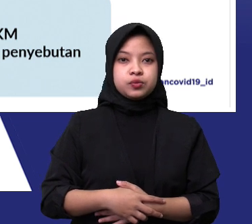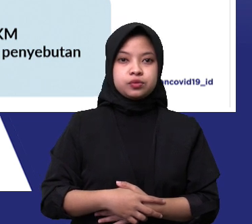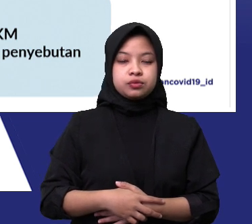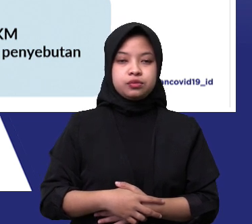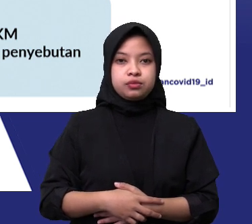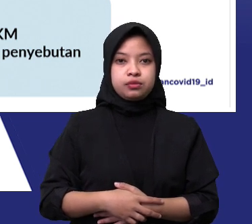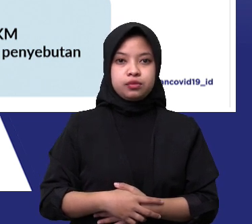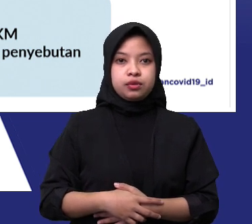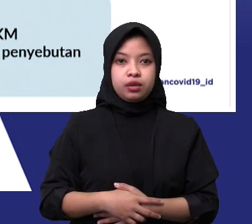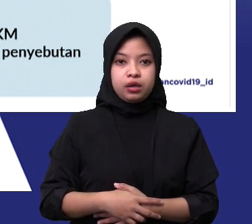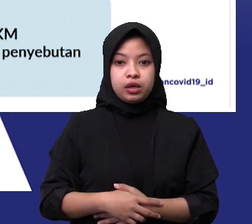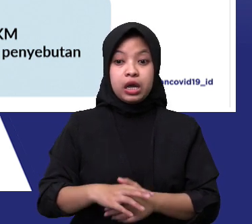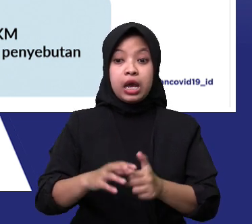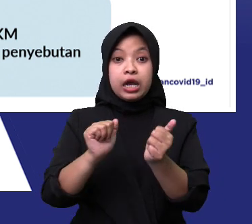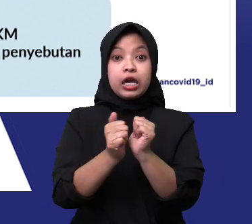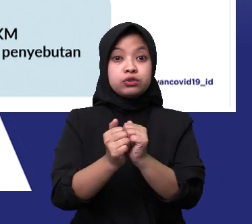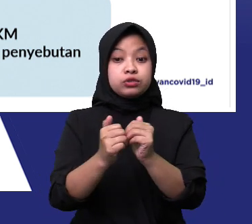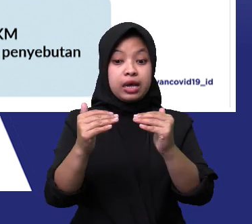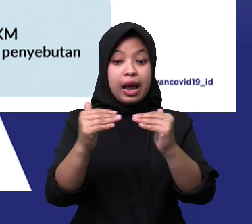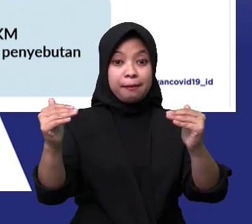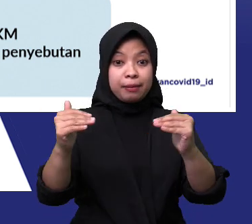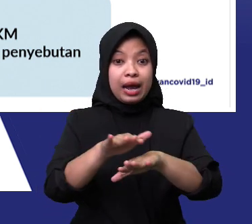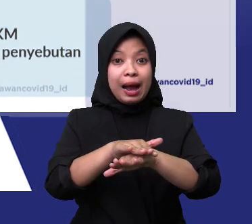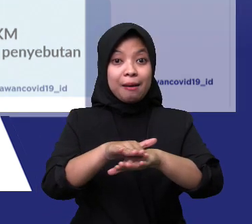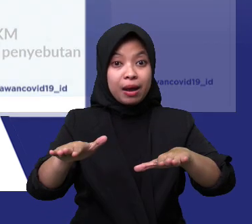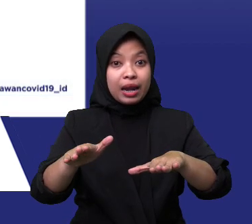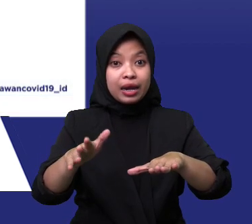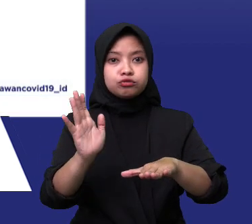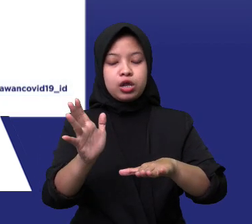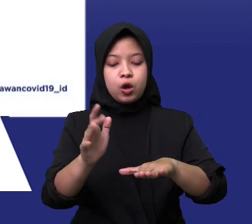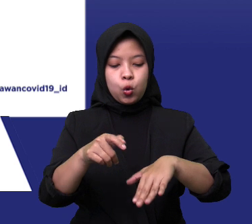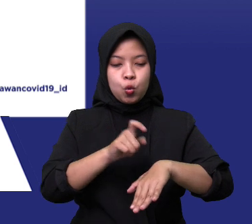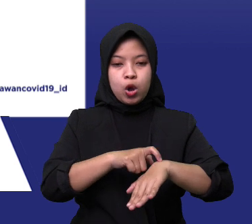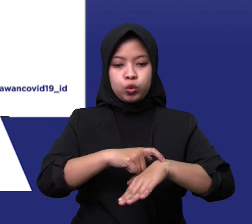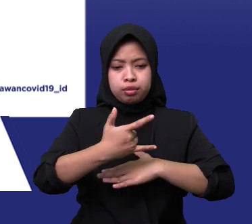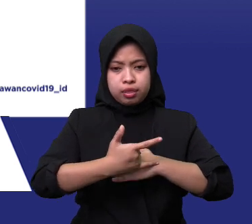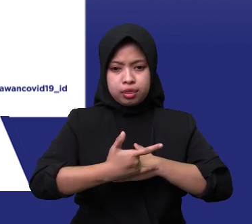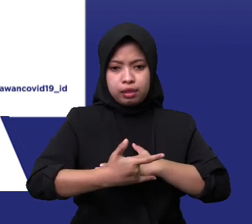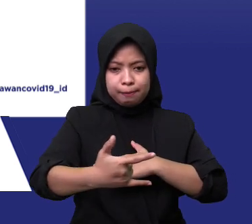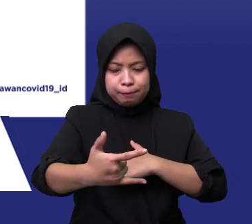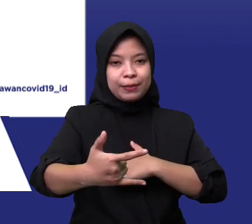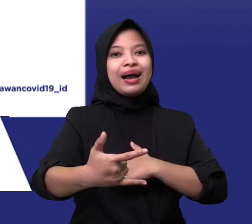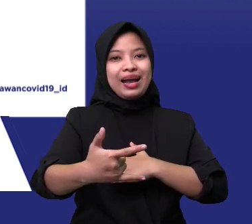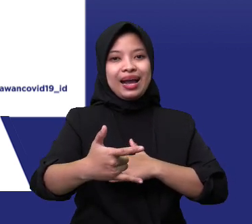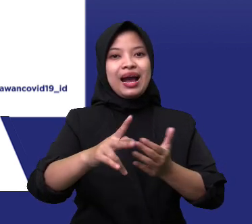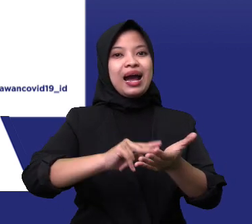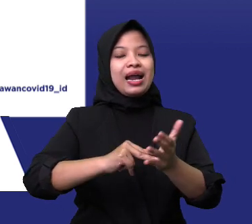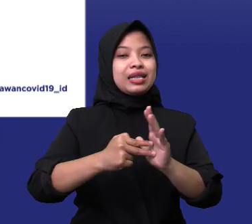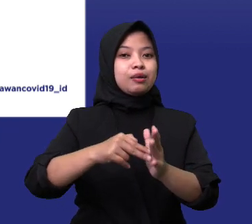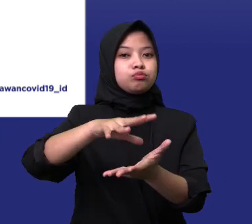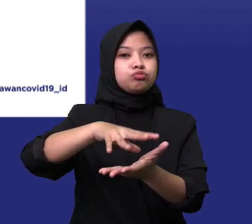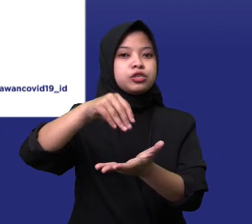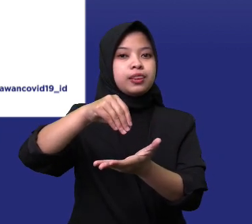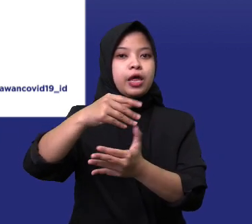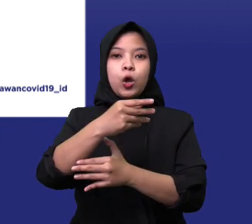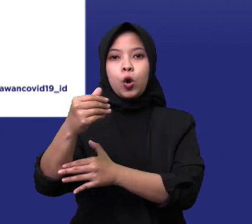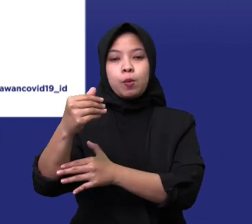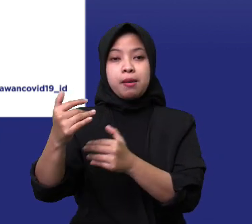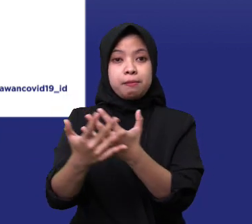jika kondisi kasus sudah mulai terkendali dalam jangka waktu yang konsisten, maka pembukaan sektor sosial dan ekonomi